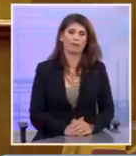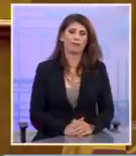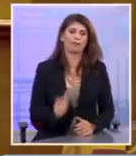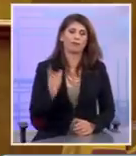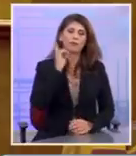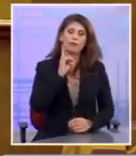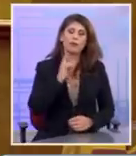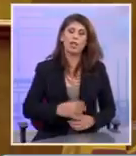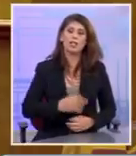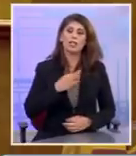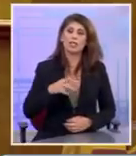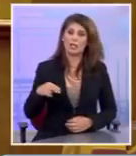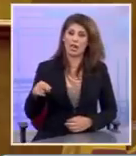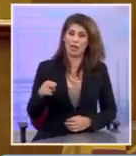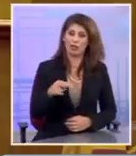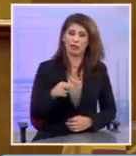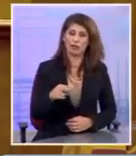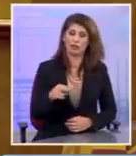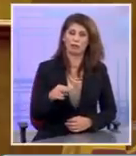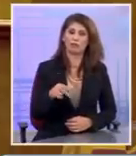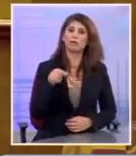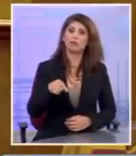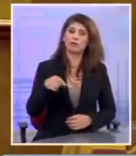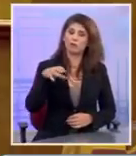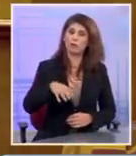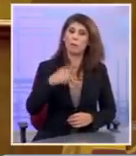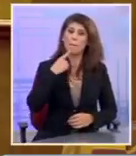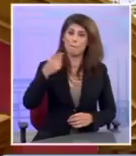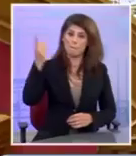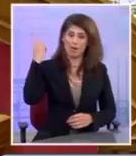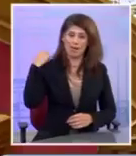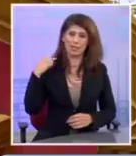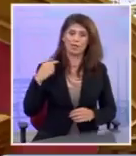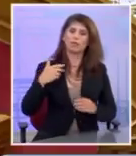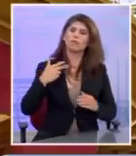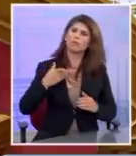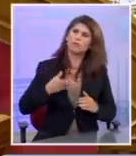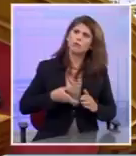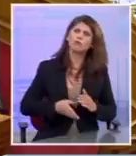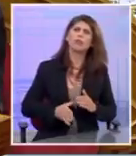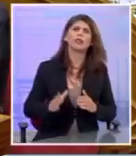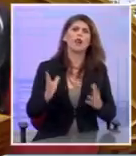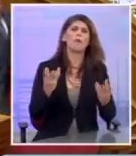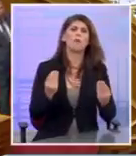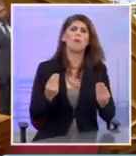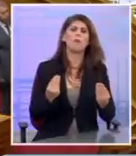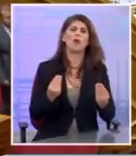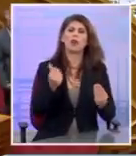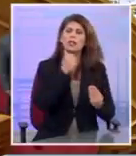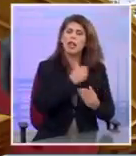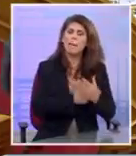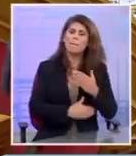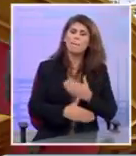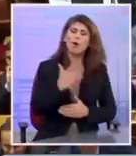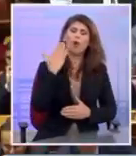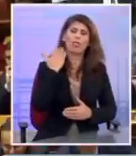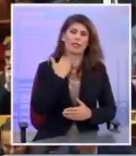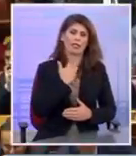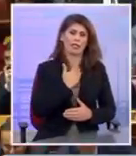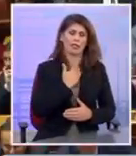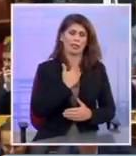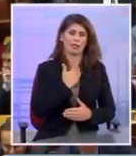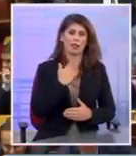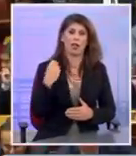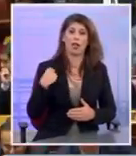κύριοι συνάδελφοι, τέτοιο καιρό πέρυσι, μετά από πολλές και επώδυνες θυσίες,